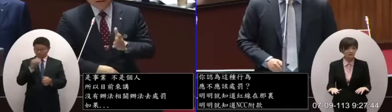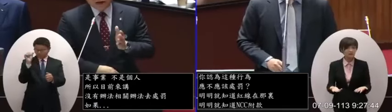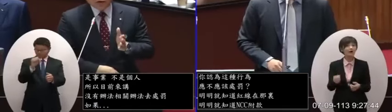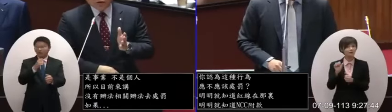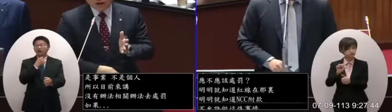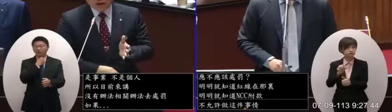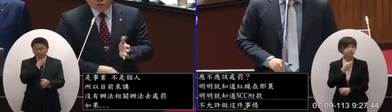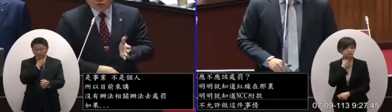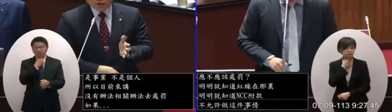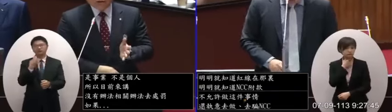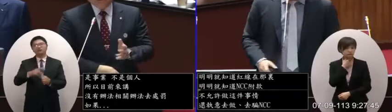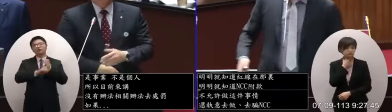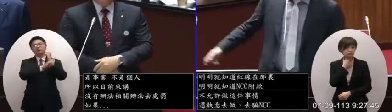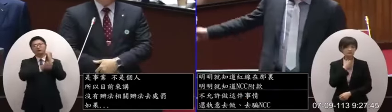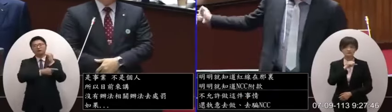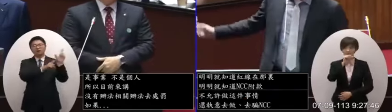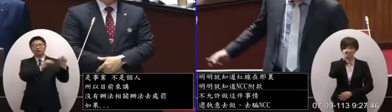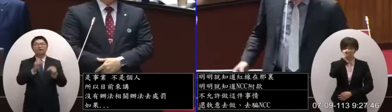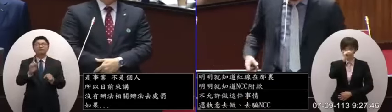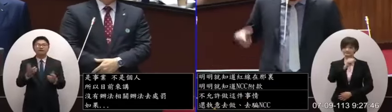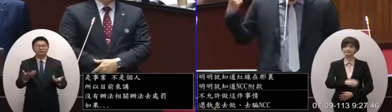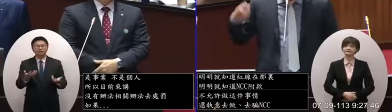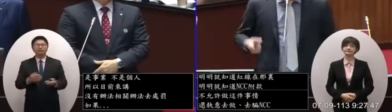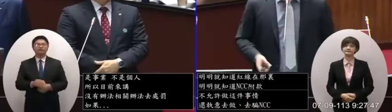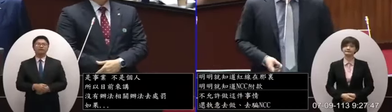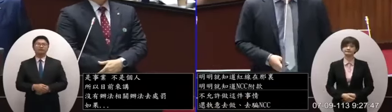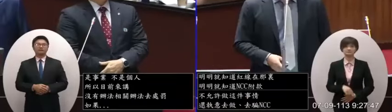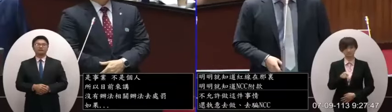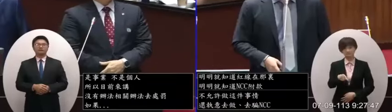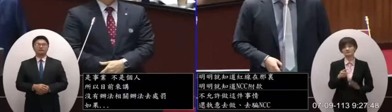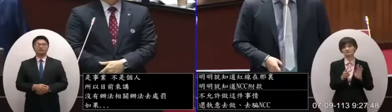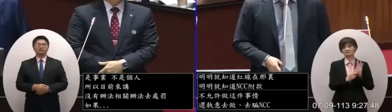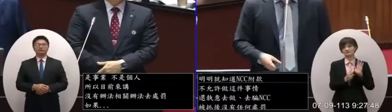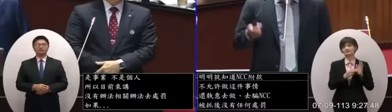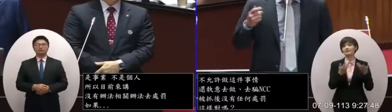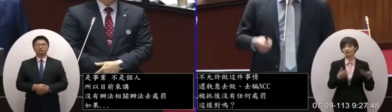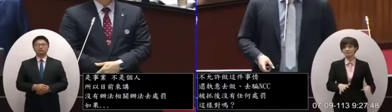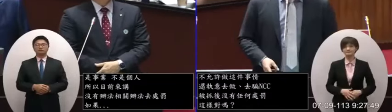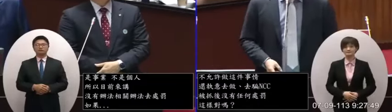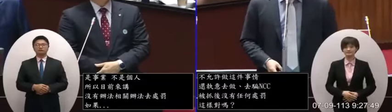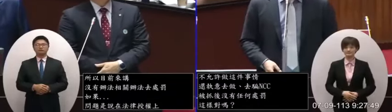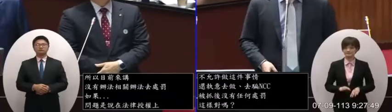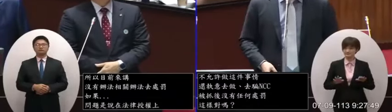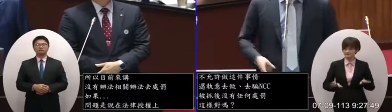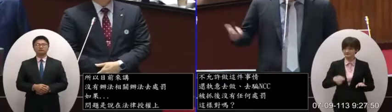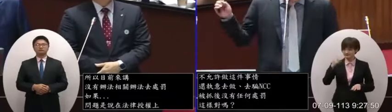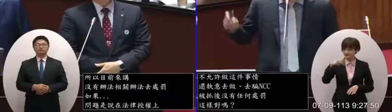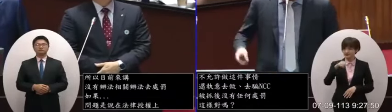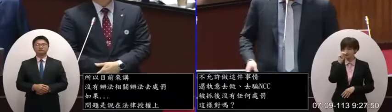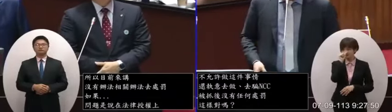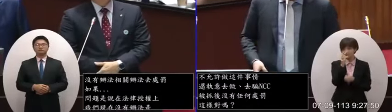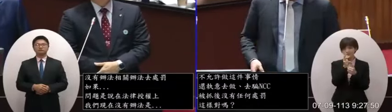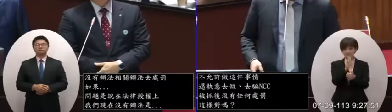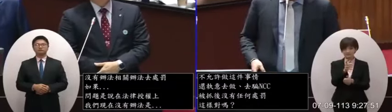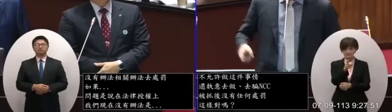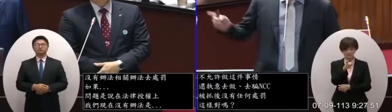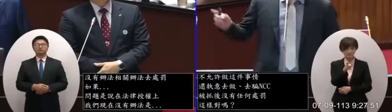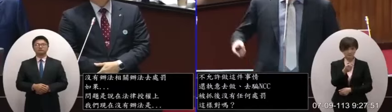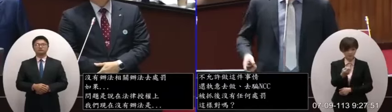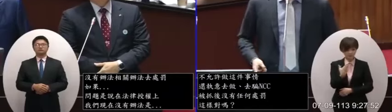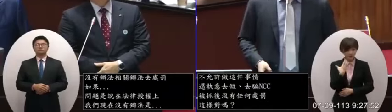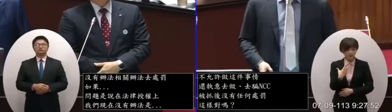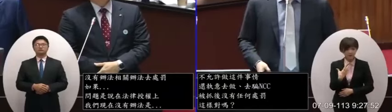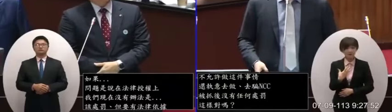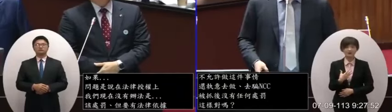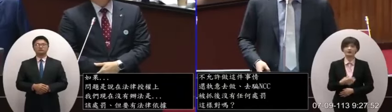但是 要有法律依据。 好，这件事情你讲过了，所以我今天特别请教你，你说要